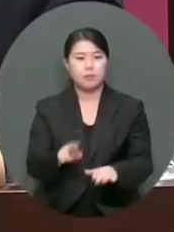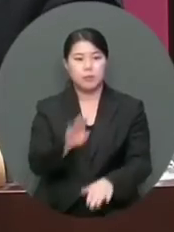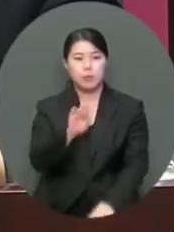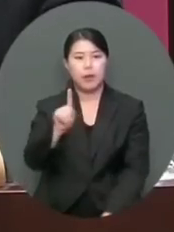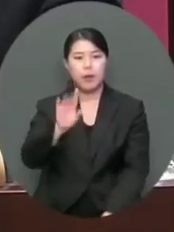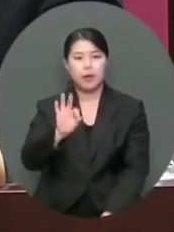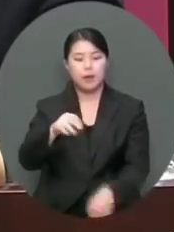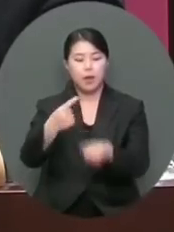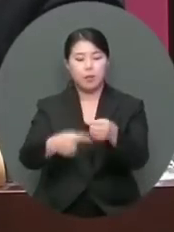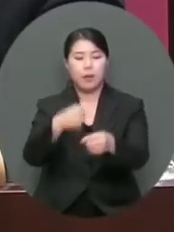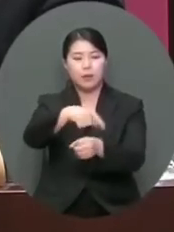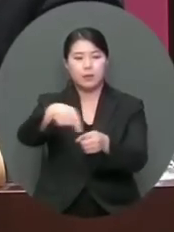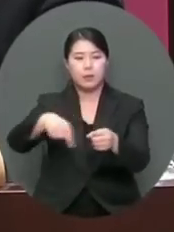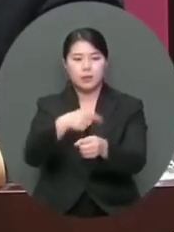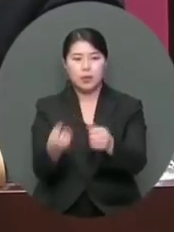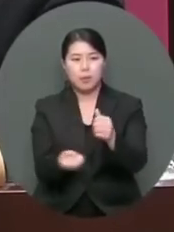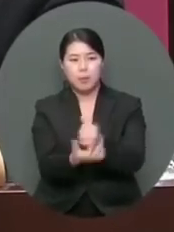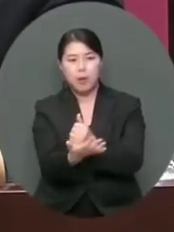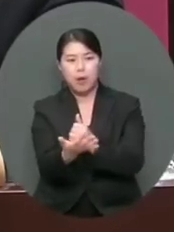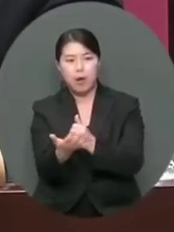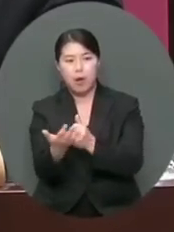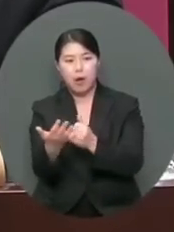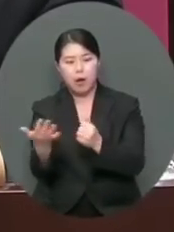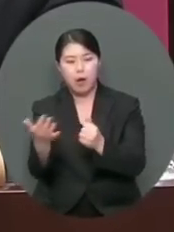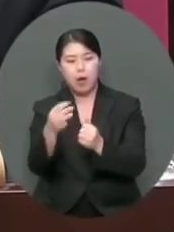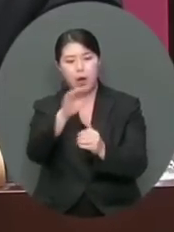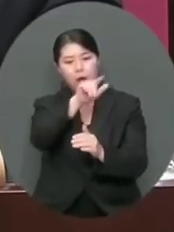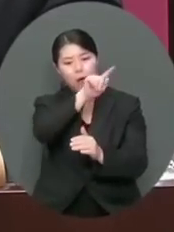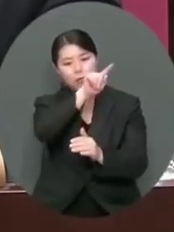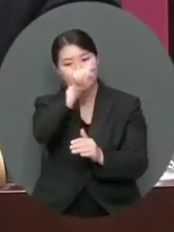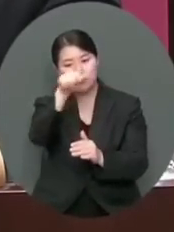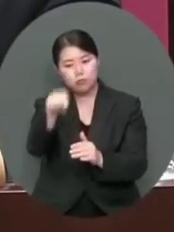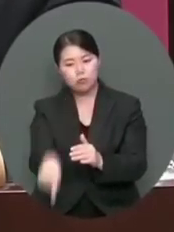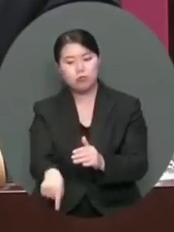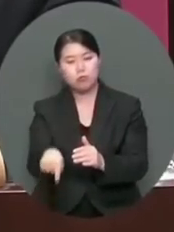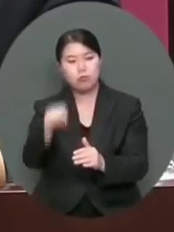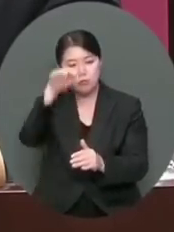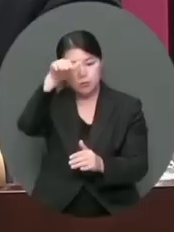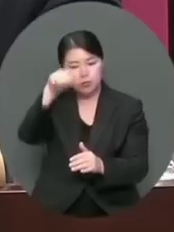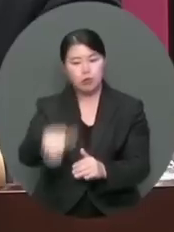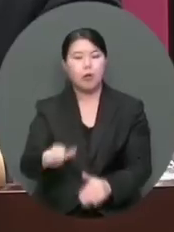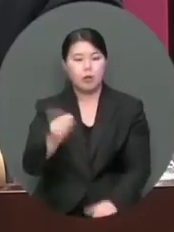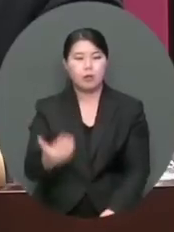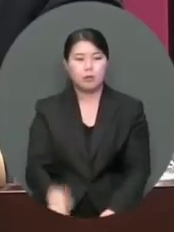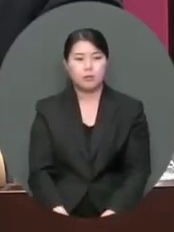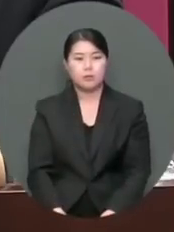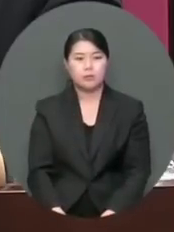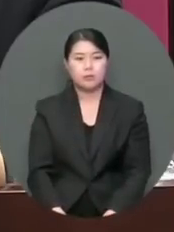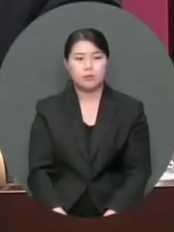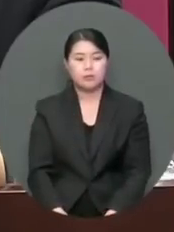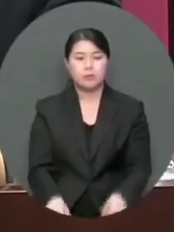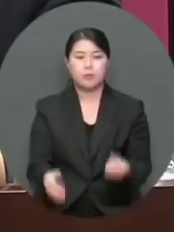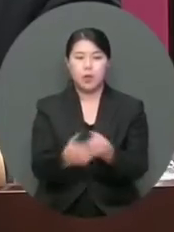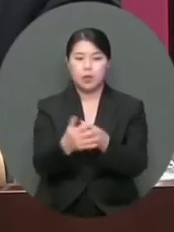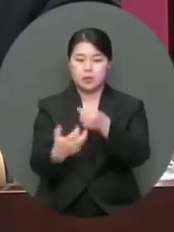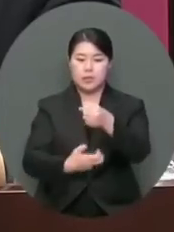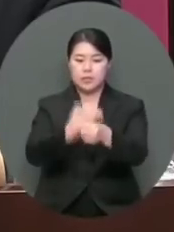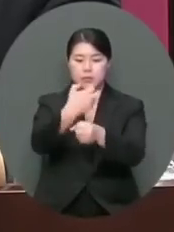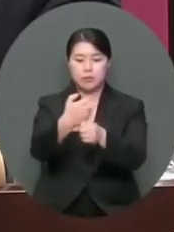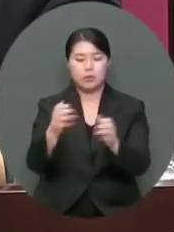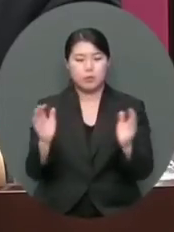방사능의 피폭 양이 플랫하게 갑니다. 거의 플랫하게 갑니다. 그러니까 70년